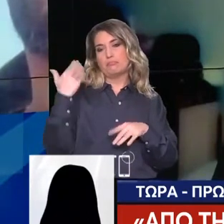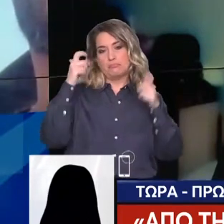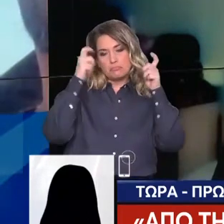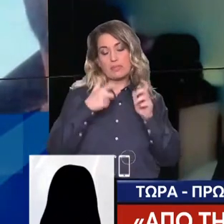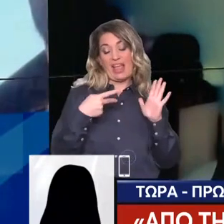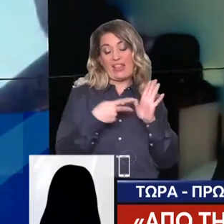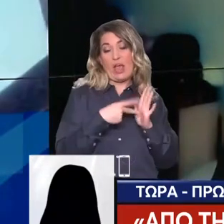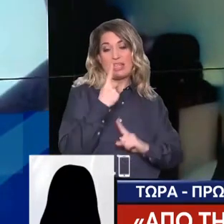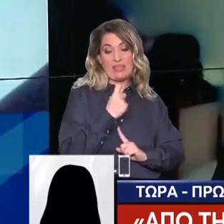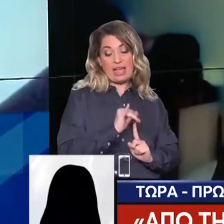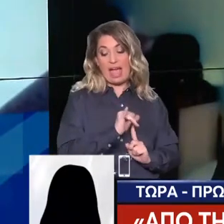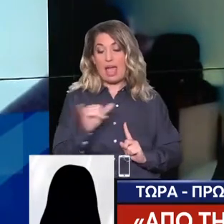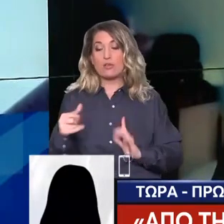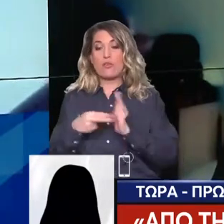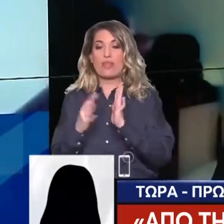μέχρι το